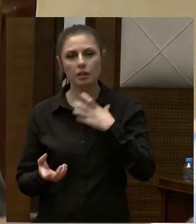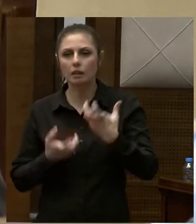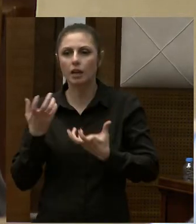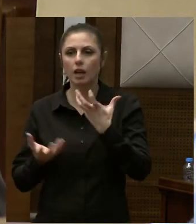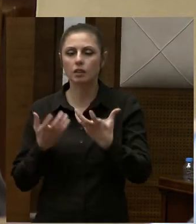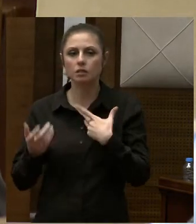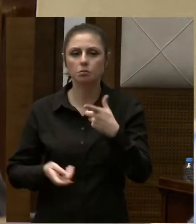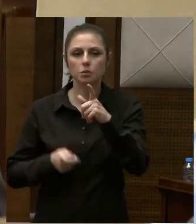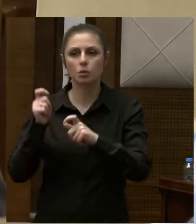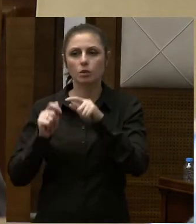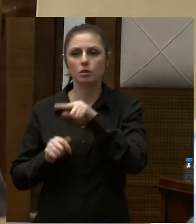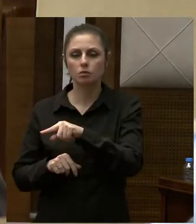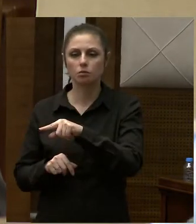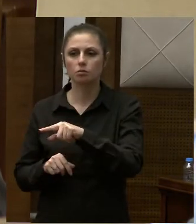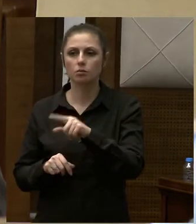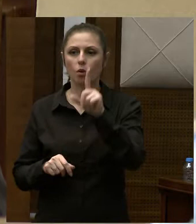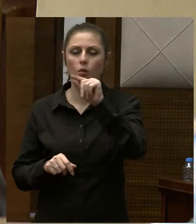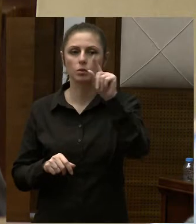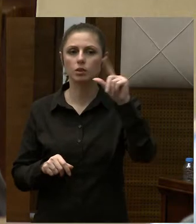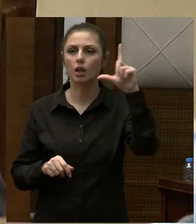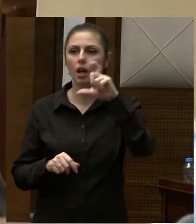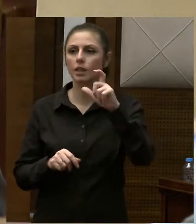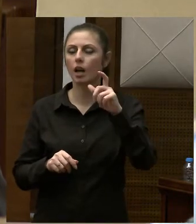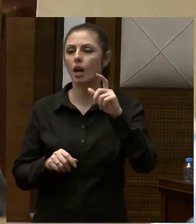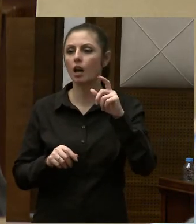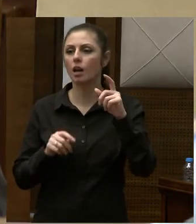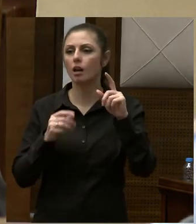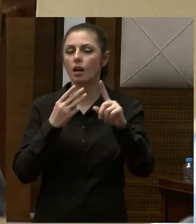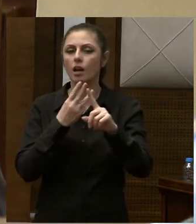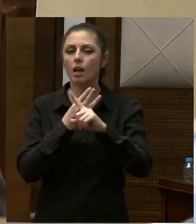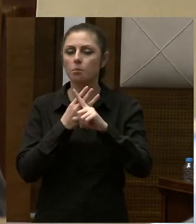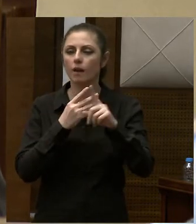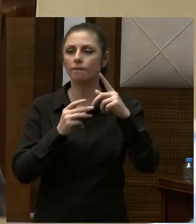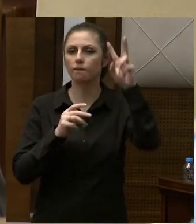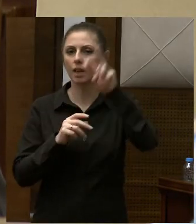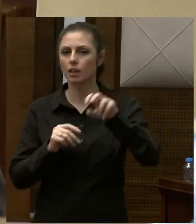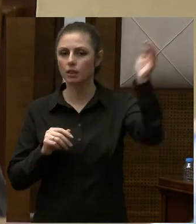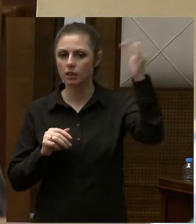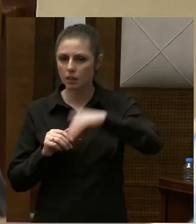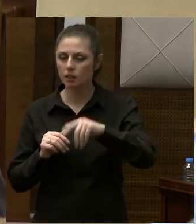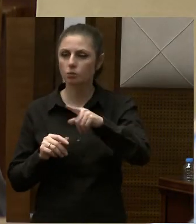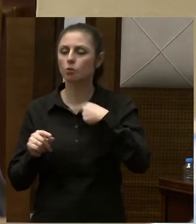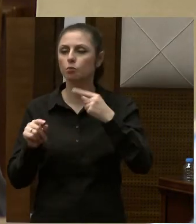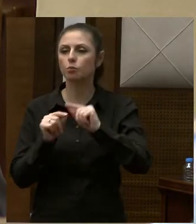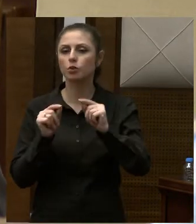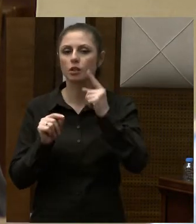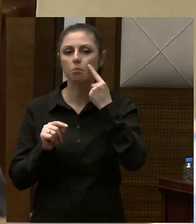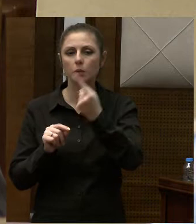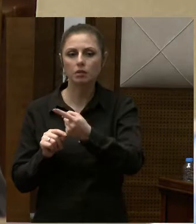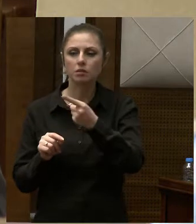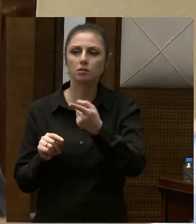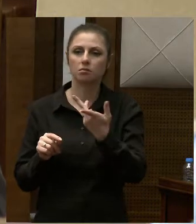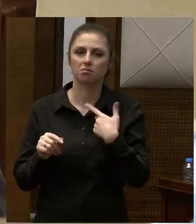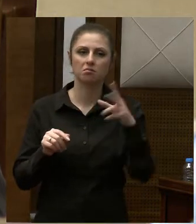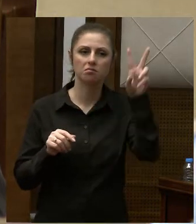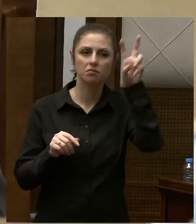Bu kaynakları kullanarak 11. ayda emlak vergileri geldi. Yani tahsilatlar ödemediler. Bütçede bakacağız. Ama bununla ilgili emlak vergileri kullanılabilir. Vergi